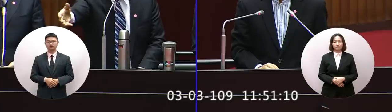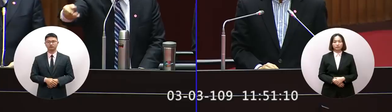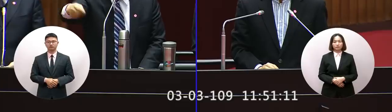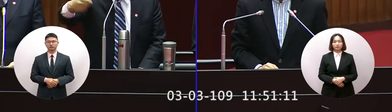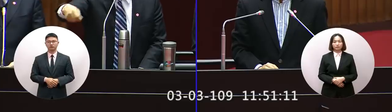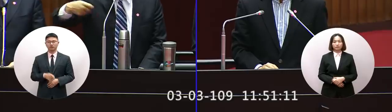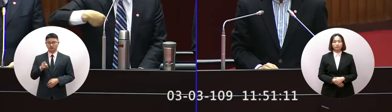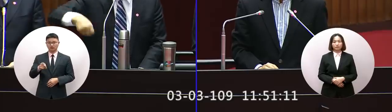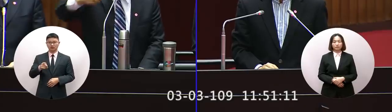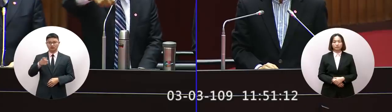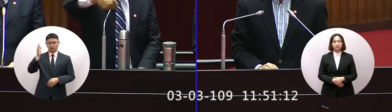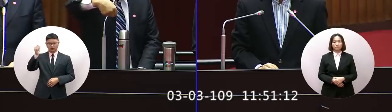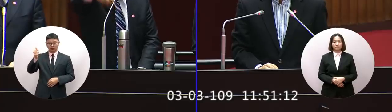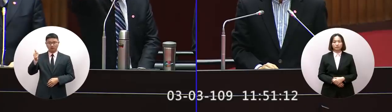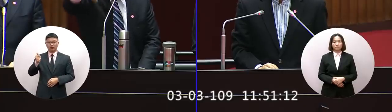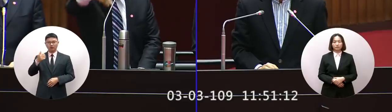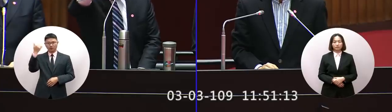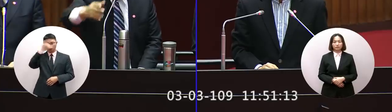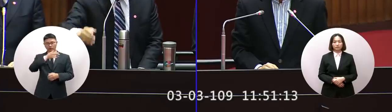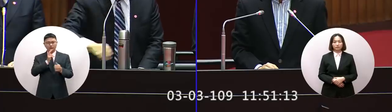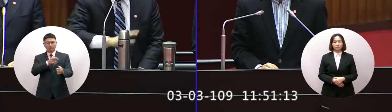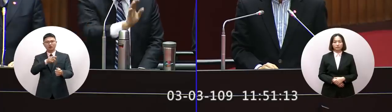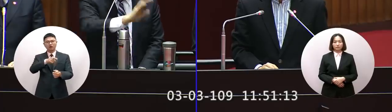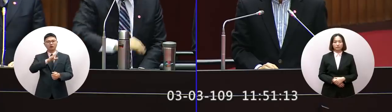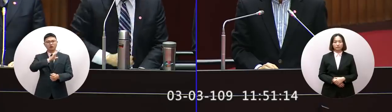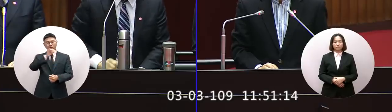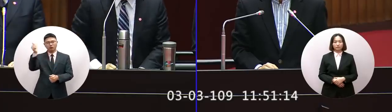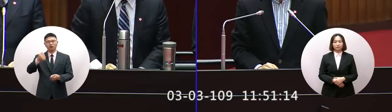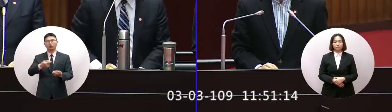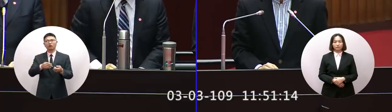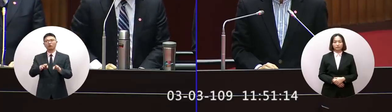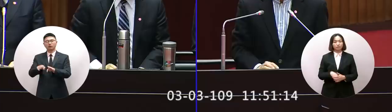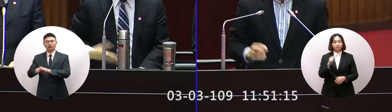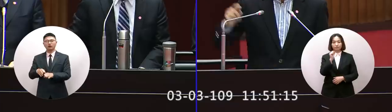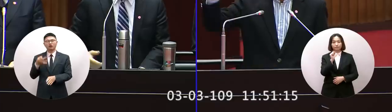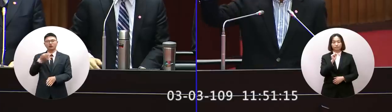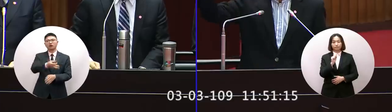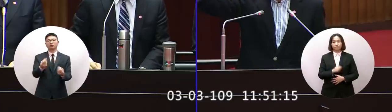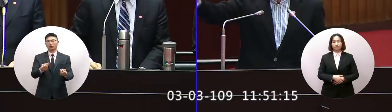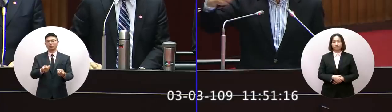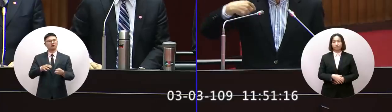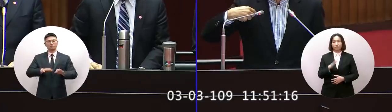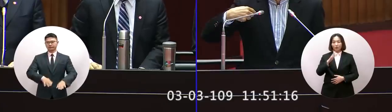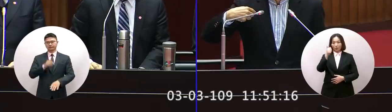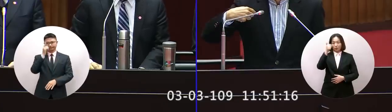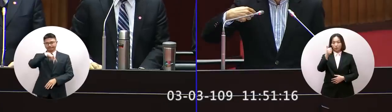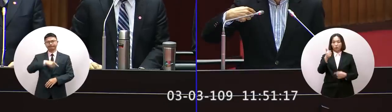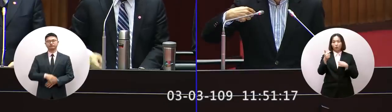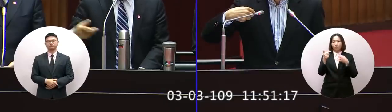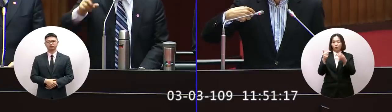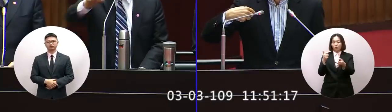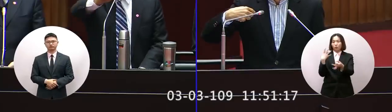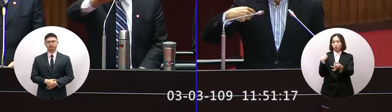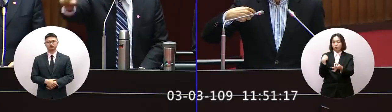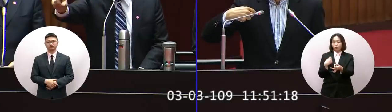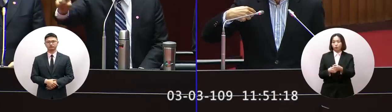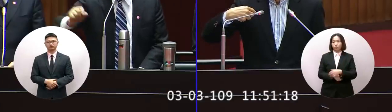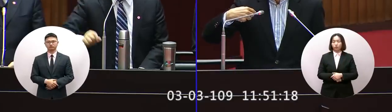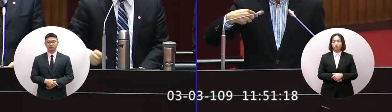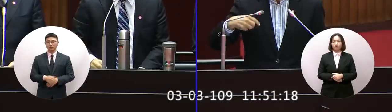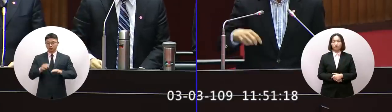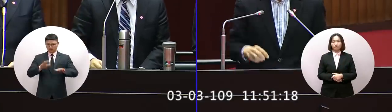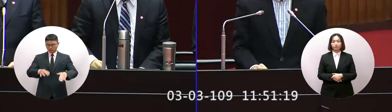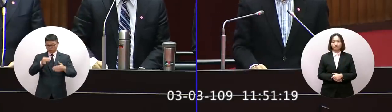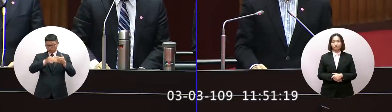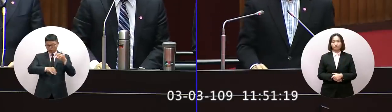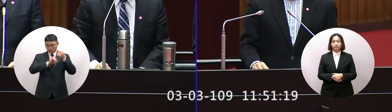顧用者老闆突然叫你回去無星價現在不行了現在不行了老闆你付錢給我現在有一定